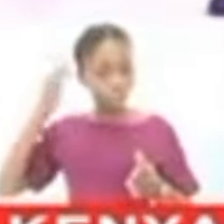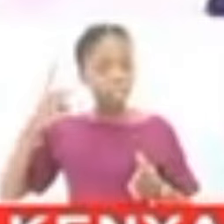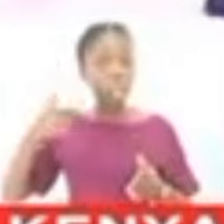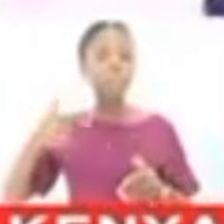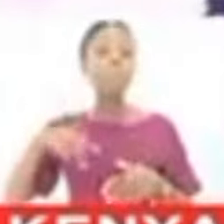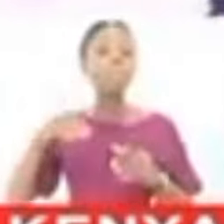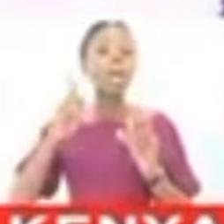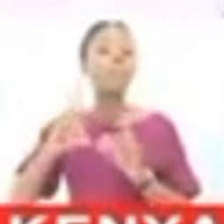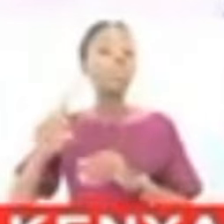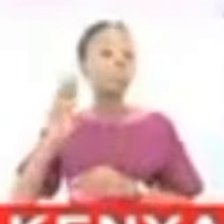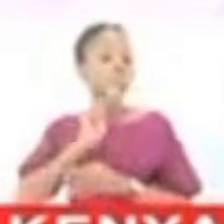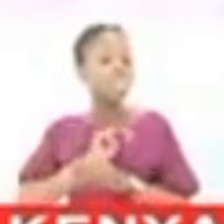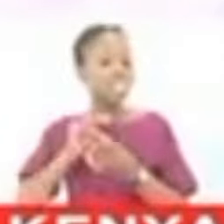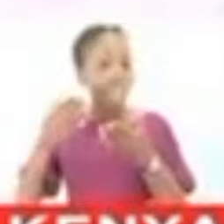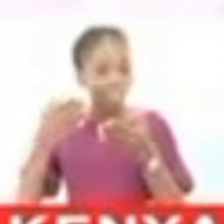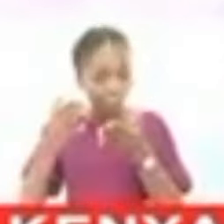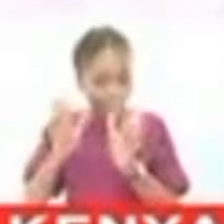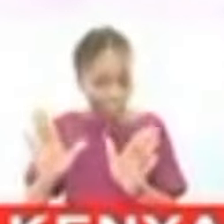na mapolisi